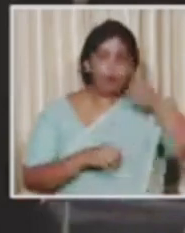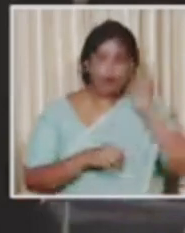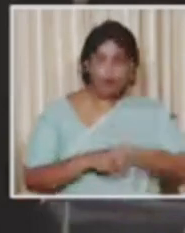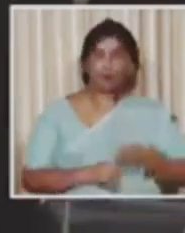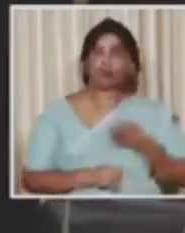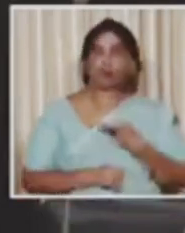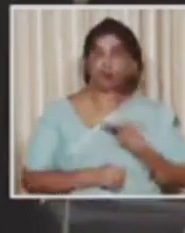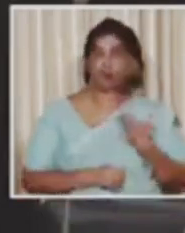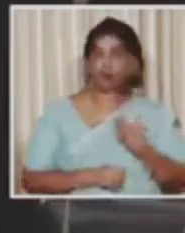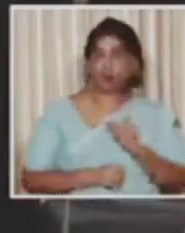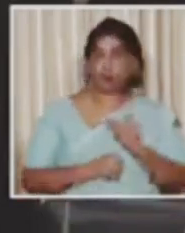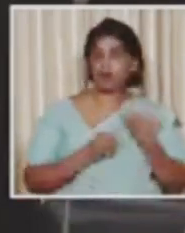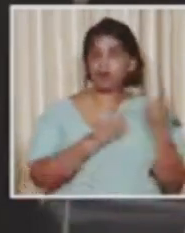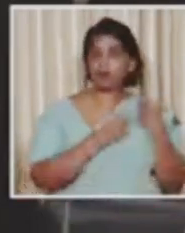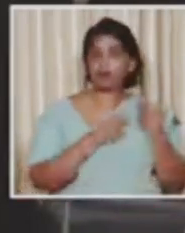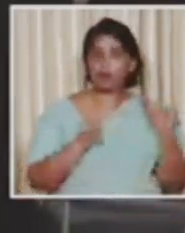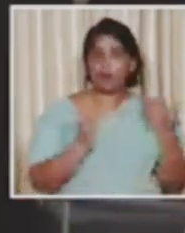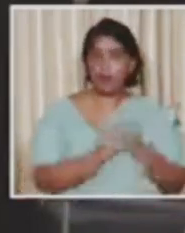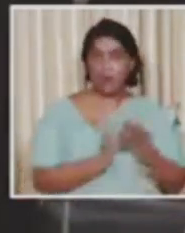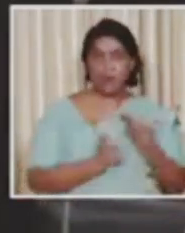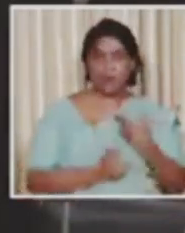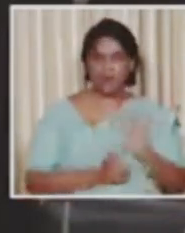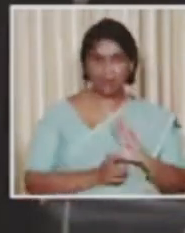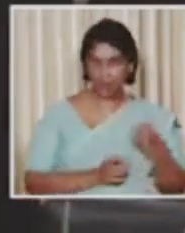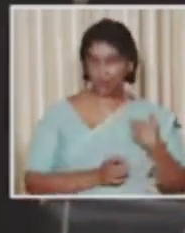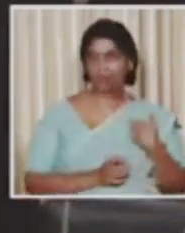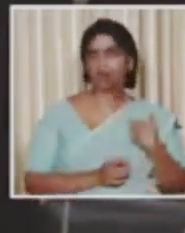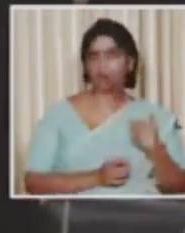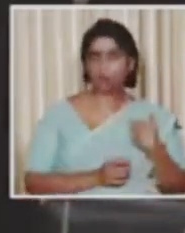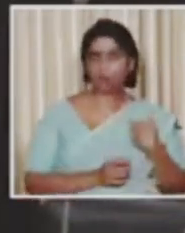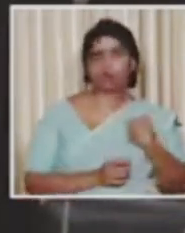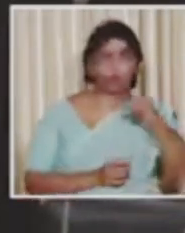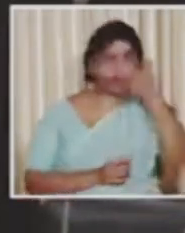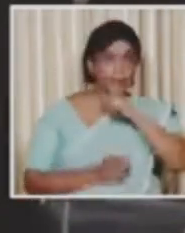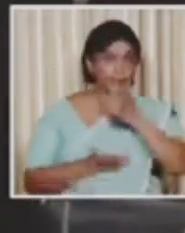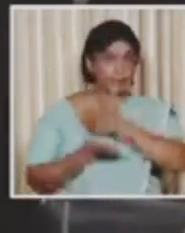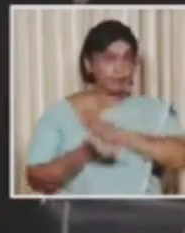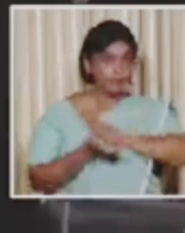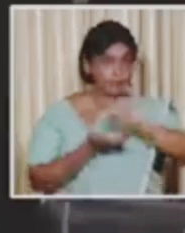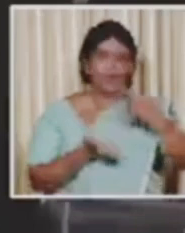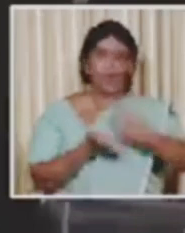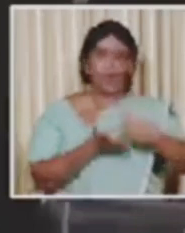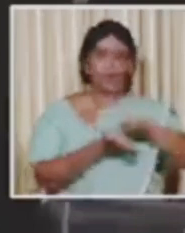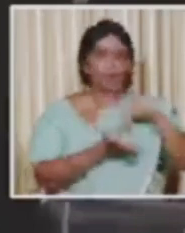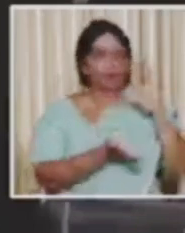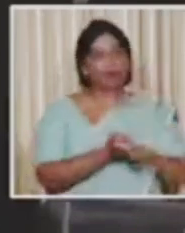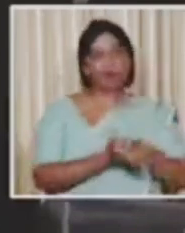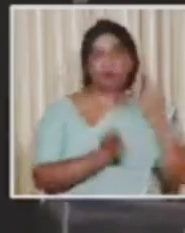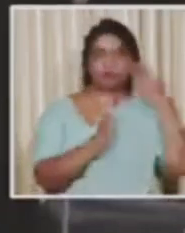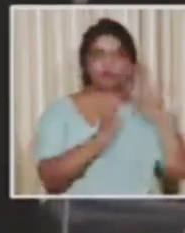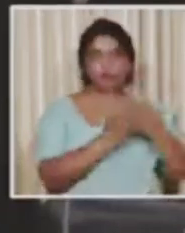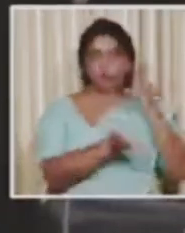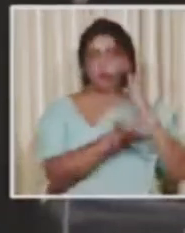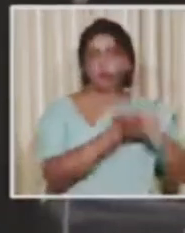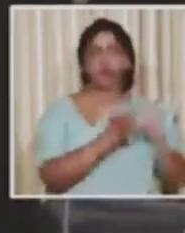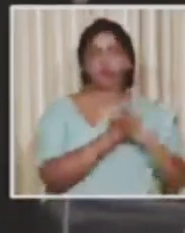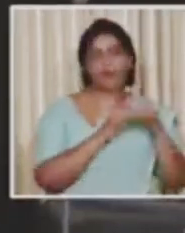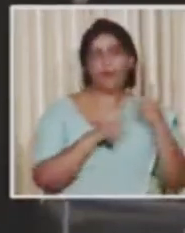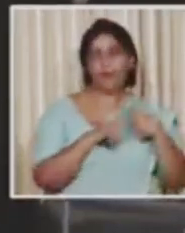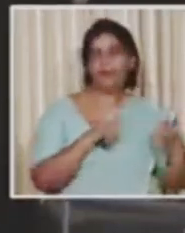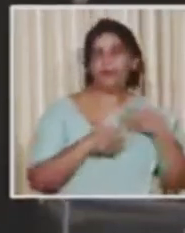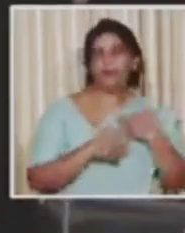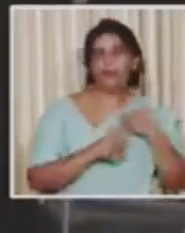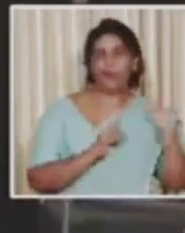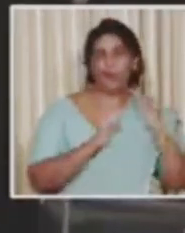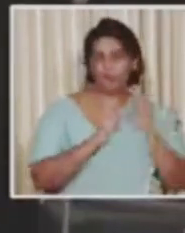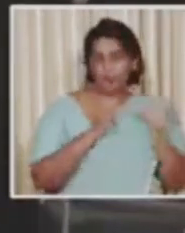ඒක අපේ විෂයපතියට ගන්නේ නැහැ, නීති විරෝධීව යන අය, ලියාපදිංචි වල යන අයට පිළිබඳව සේවා සපයන විතරයි විදේශ සේවා